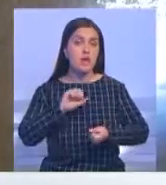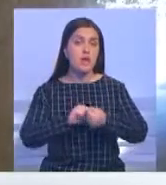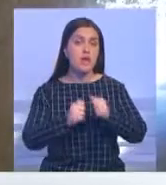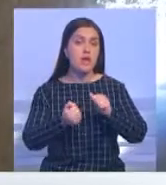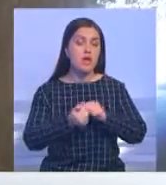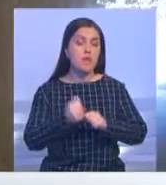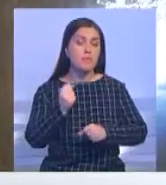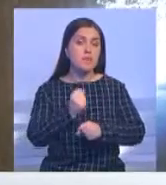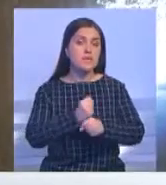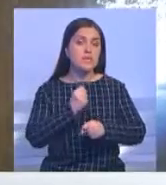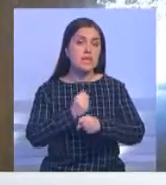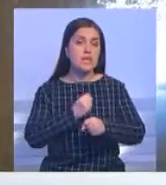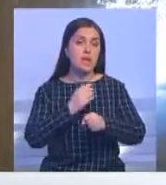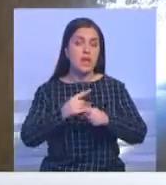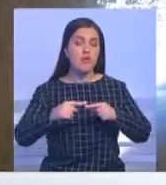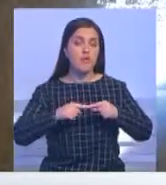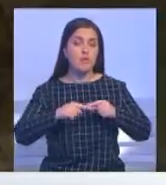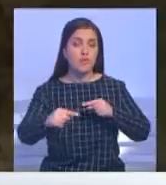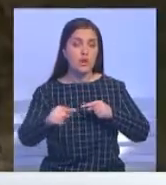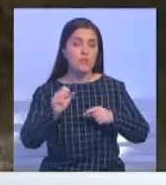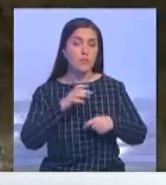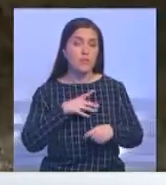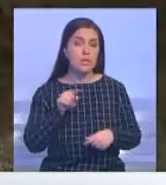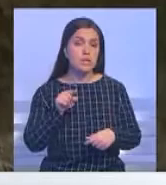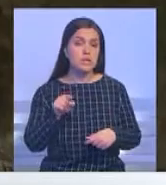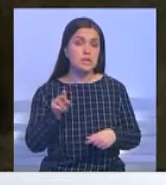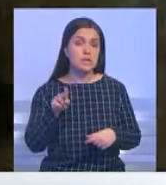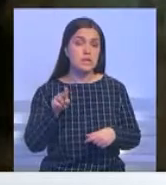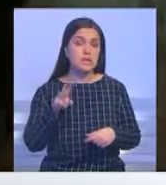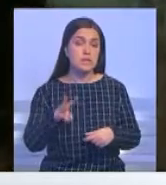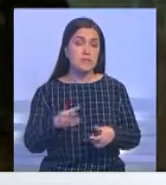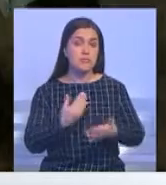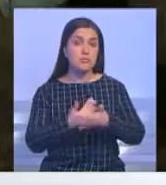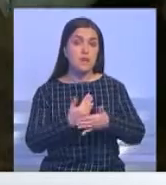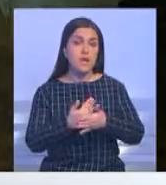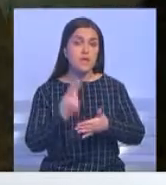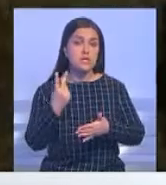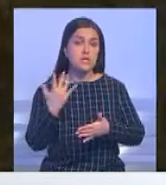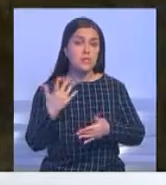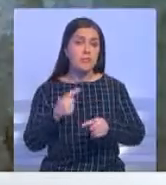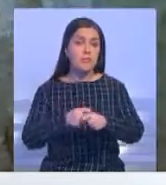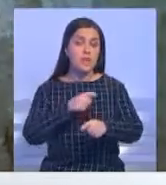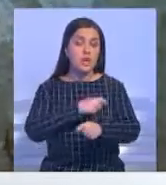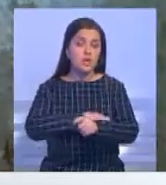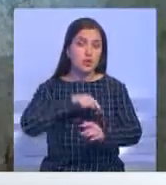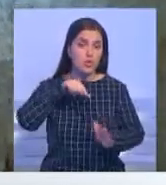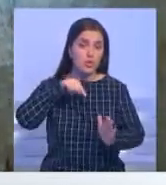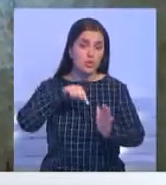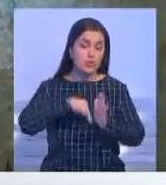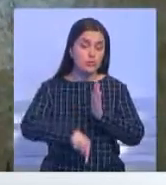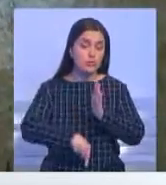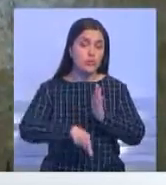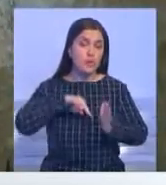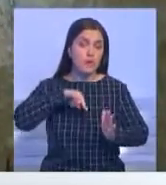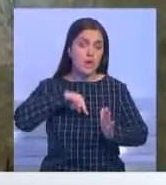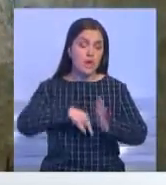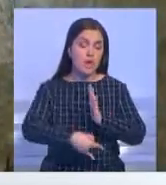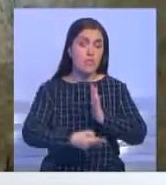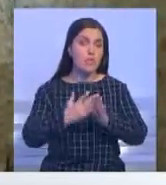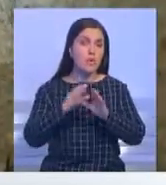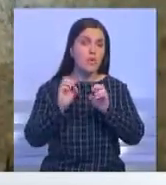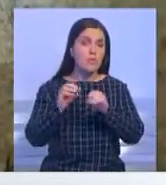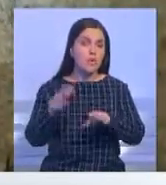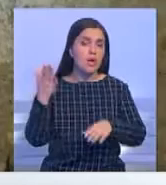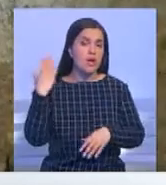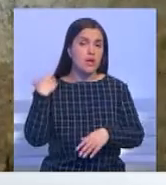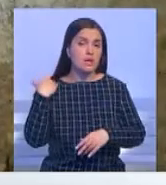составляют в длину сотни, если не тысячи километров, и достигают до 25-метровой глубины. Заброшенные своими строителями, на